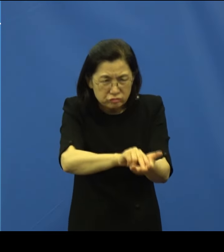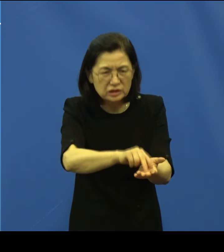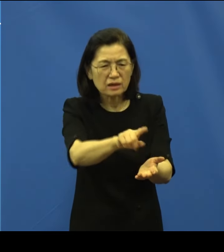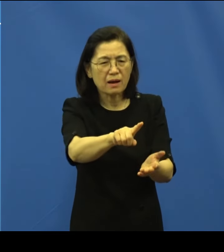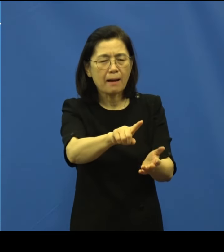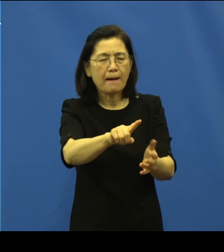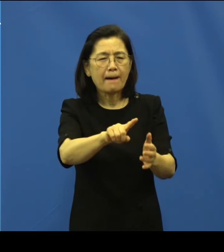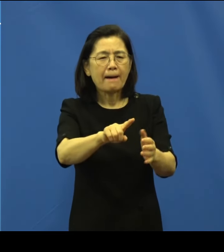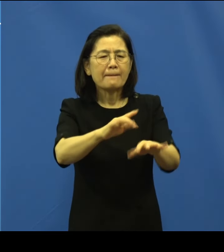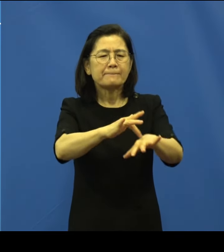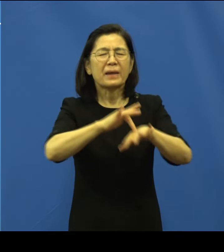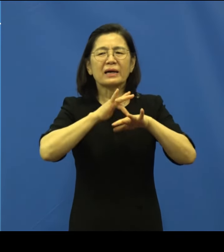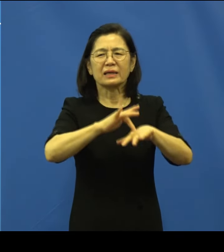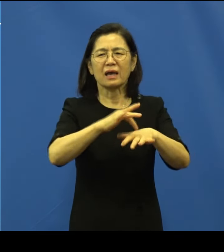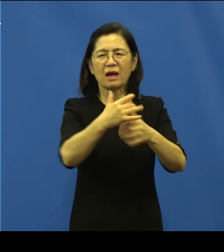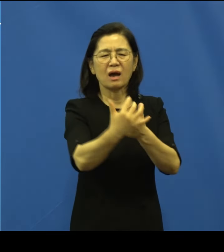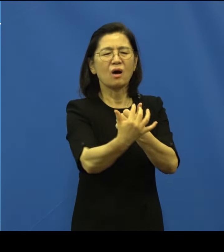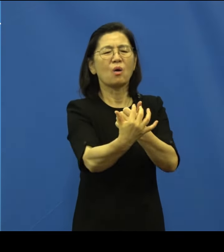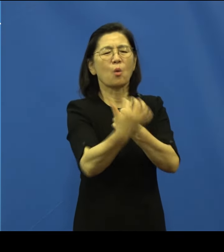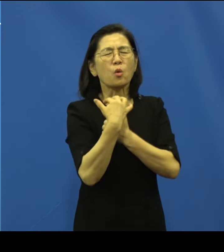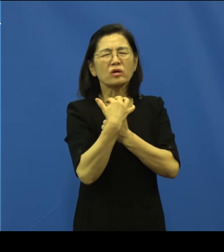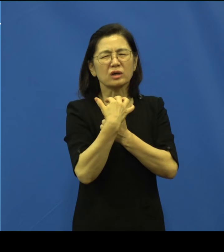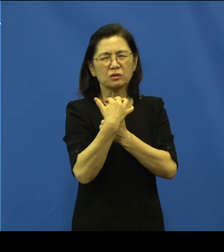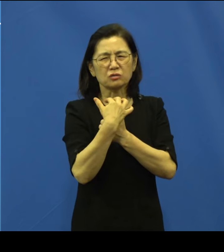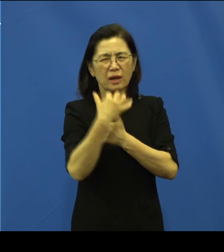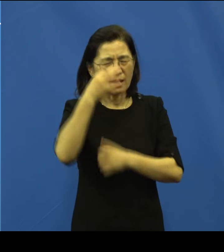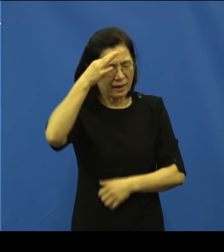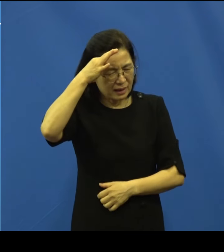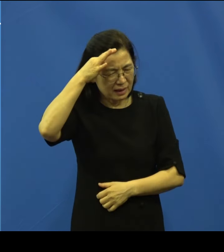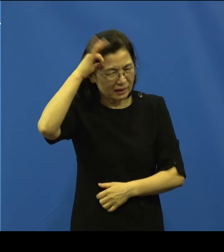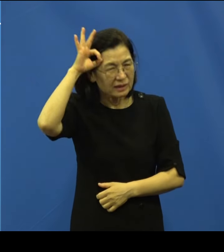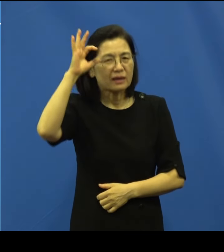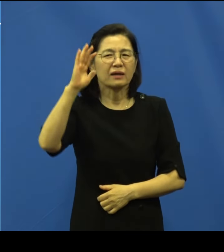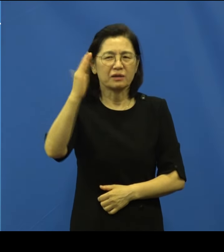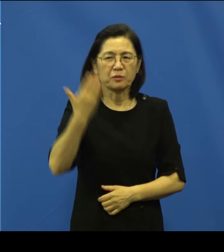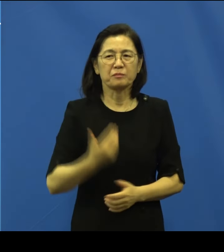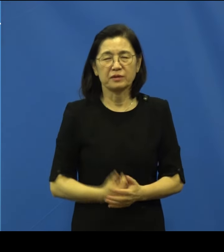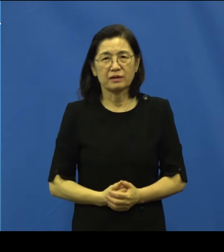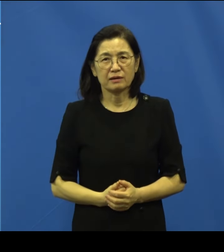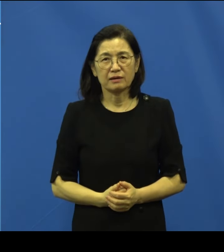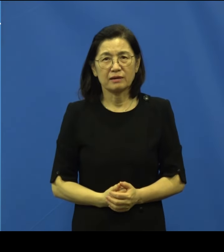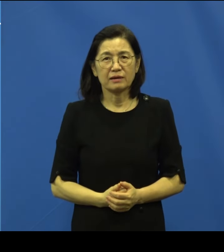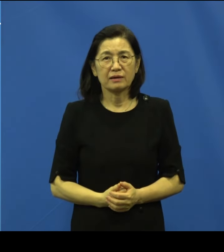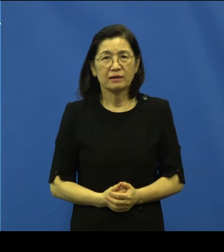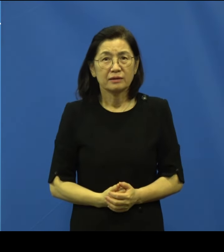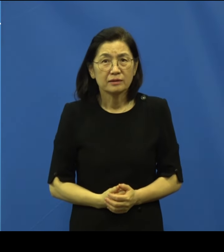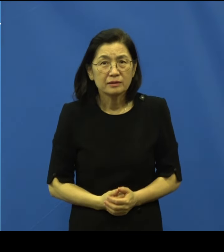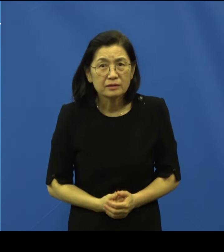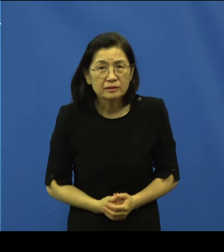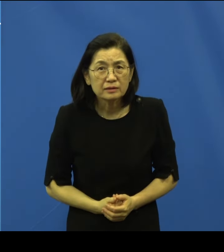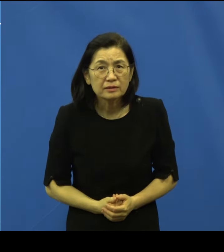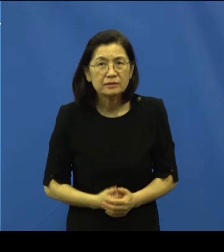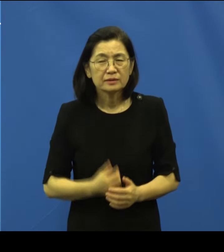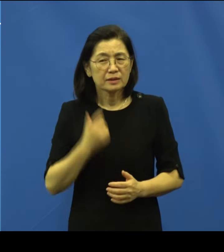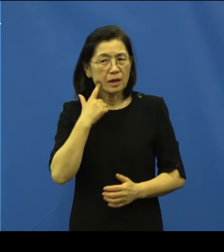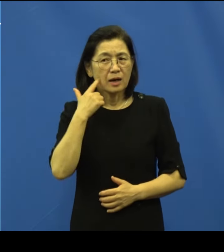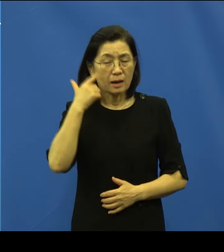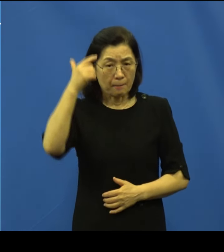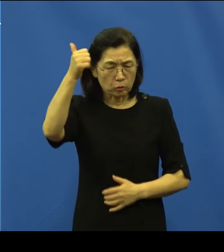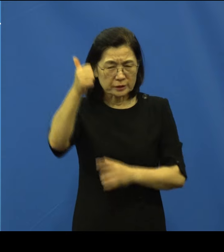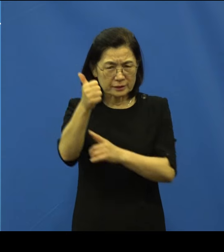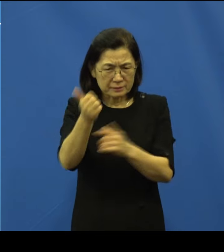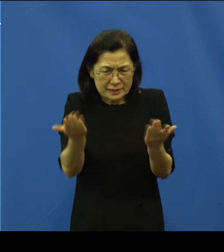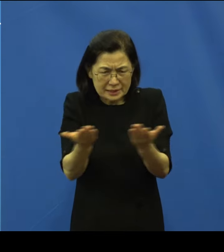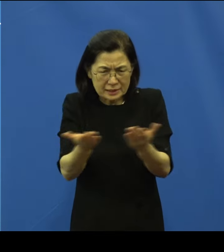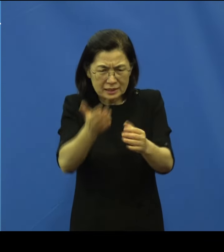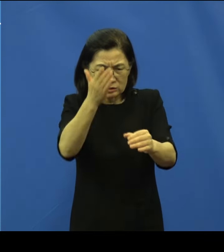수도 있겠구나. 이걸 아는 사람하고 모르는 사람하고 큰 차이가 있죠. 목표를 하다 보면 이거는 영적인 공격이야.